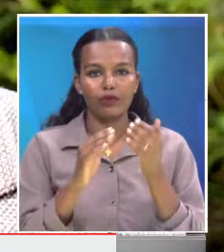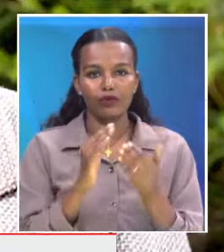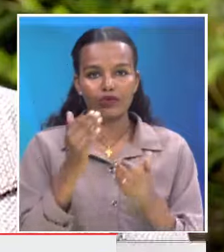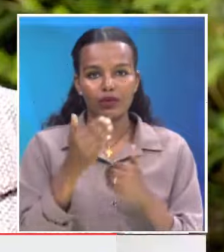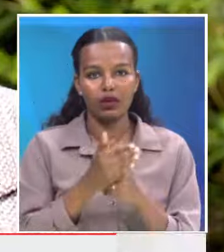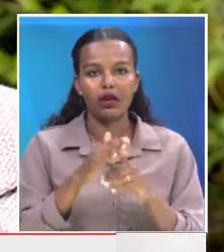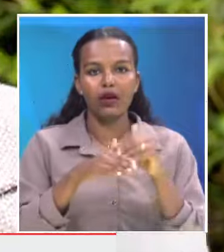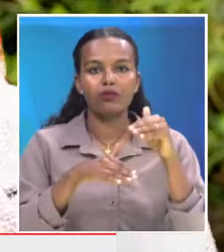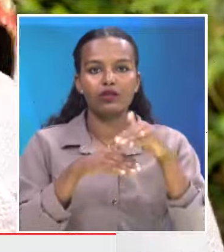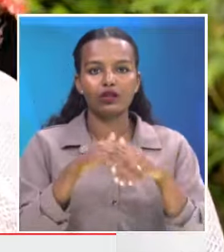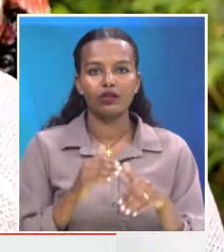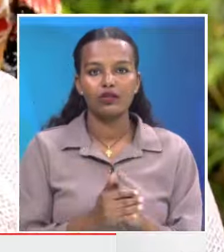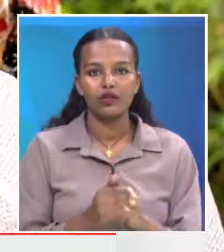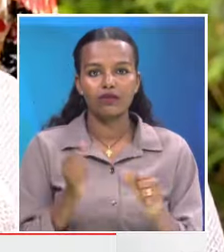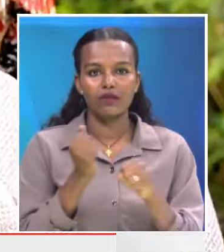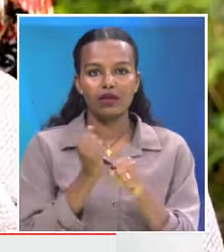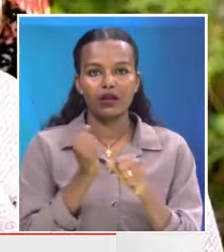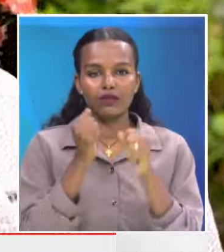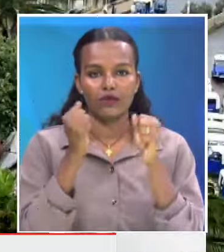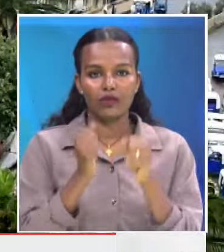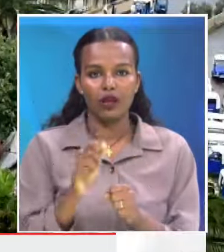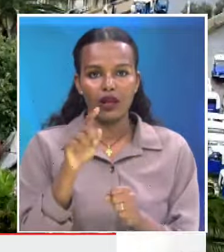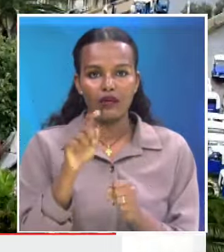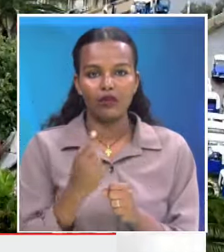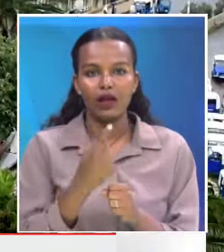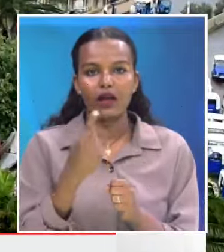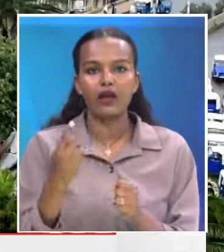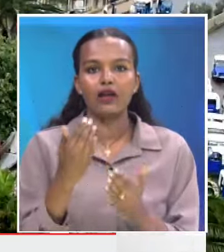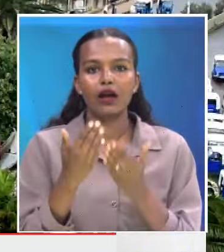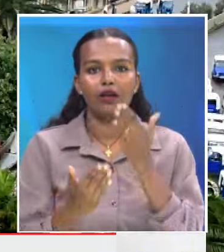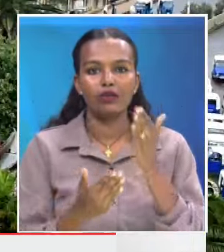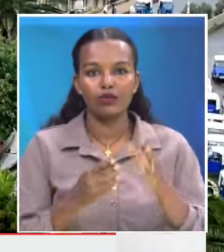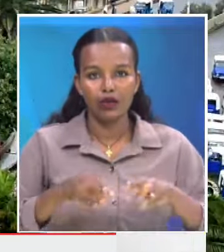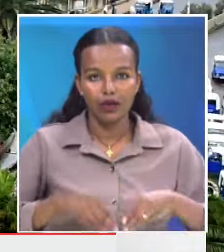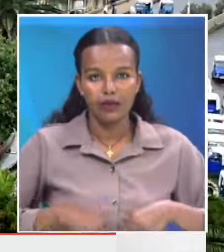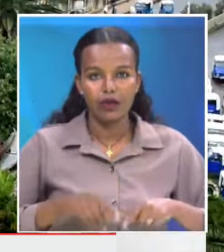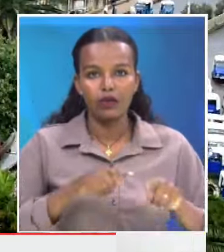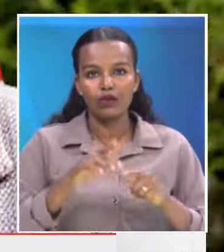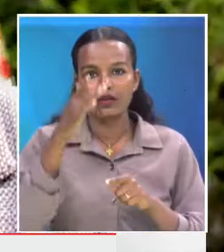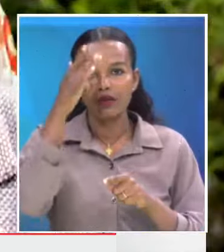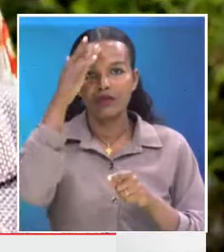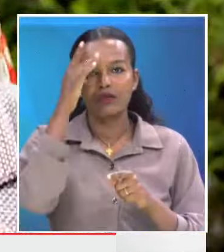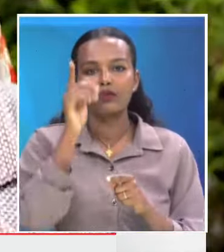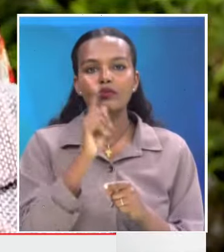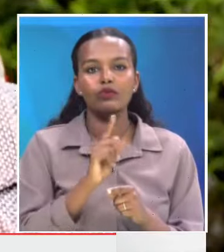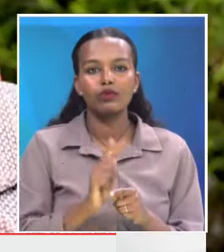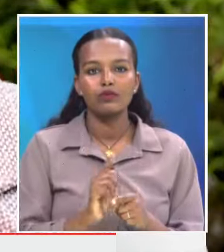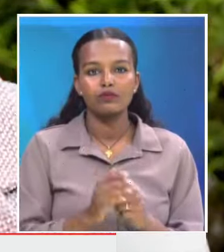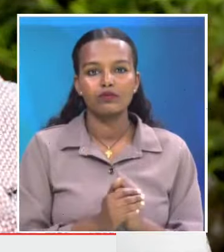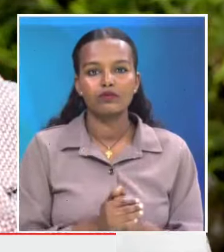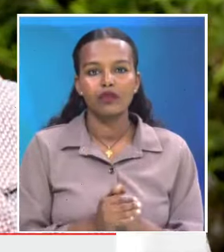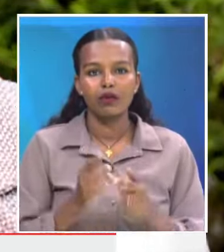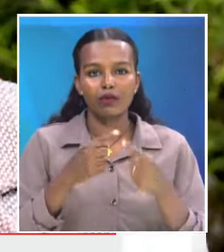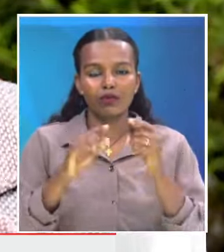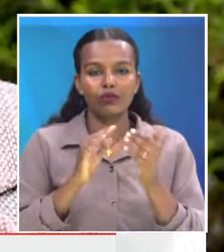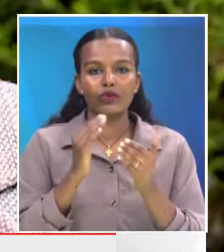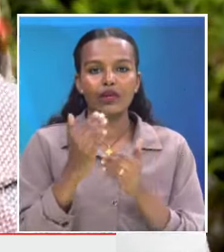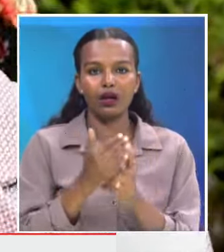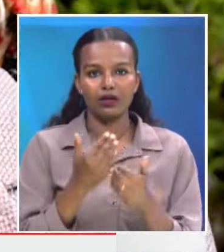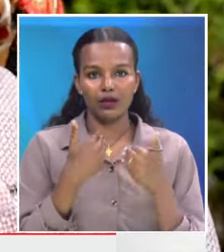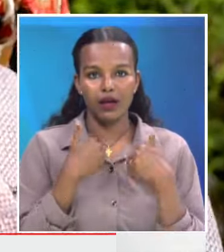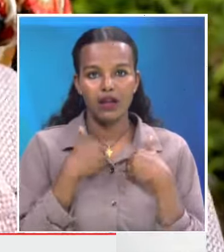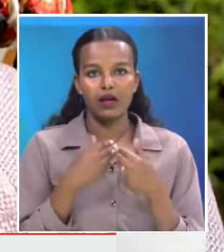ሁኔታ እያመቻቸን መስራት መቻል አለብን። አንዳንድ አገልግሎት ተቀባይ ደግሞ ዝም ብሎ ምኑንም እንትን ሳይሉ የሚመጡበት ሁኔታ